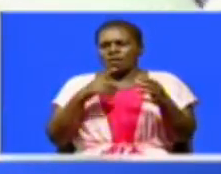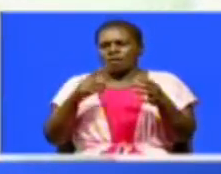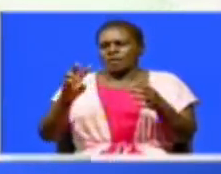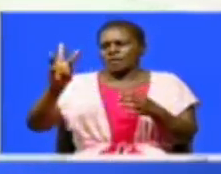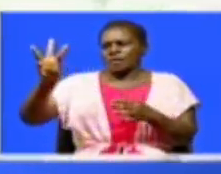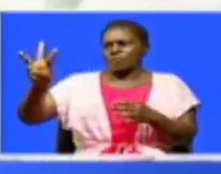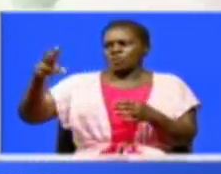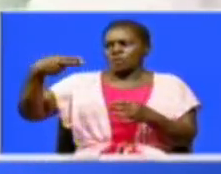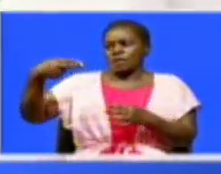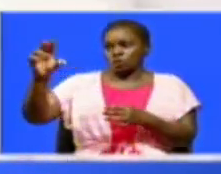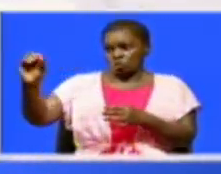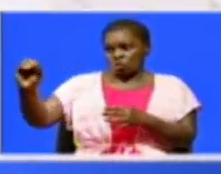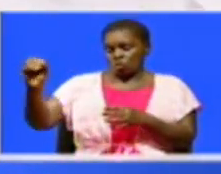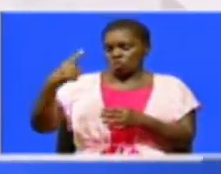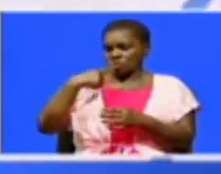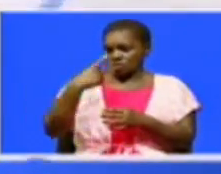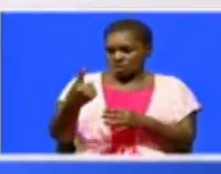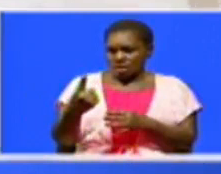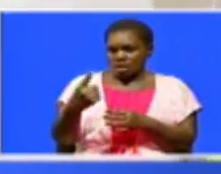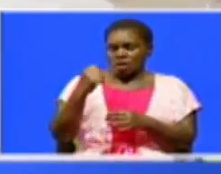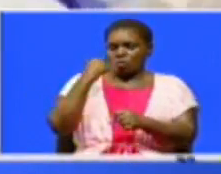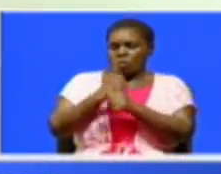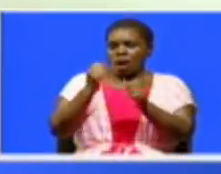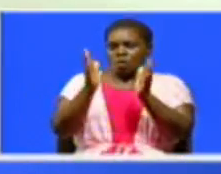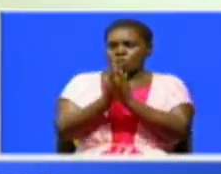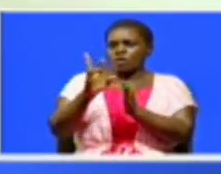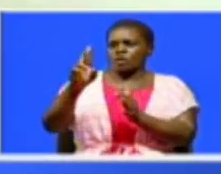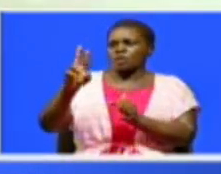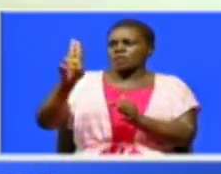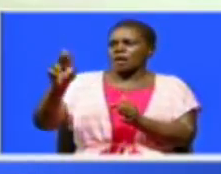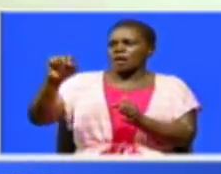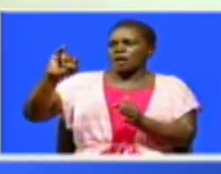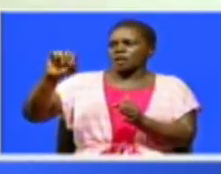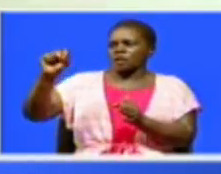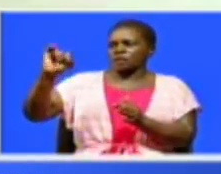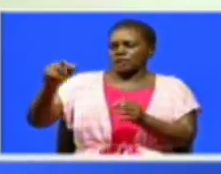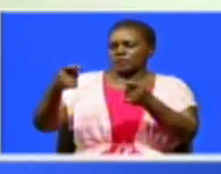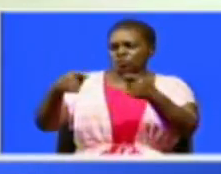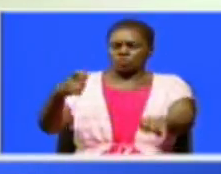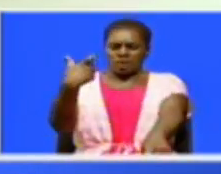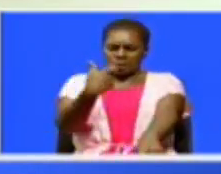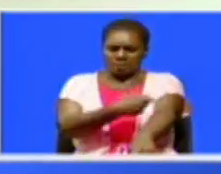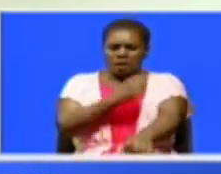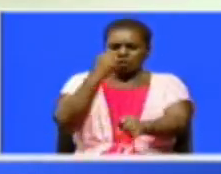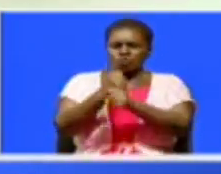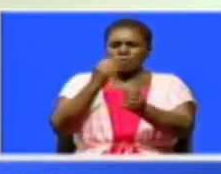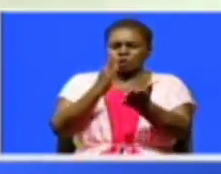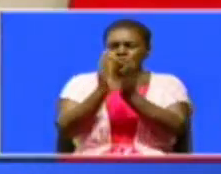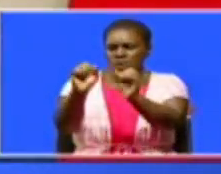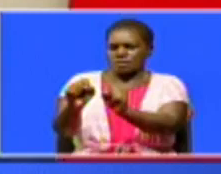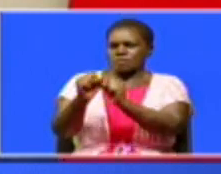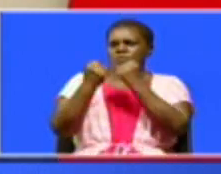afya duniani WHO likisema litaungana na nchi ya Urusi kufanya majaribio ya chanjo hiyo ili kuhakikisha ni